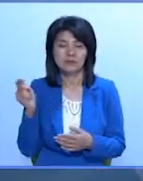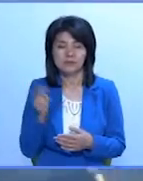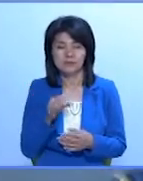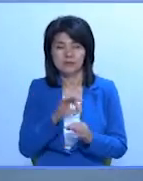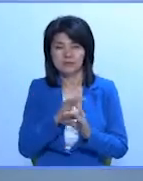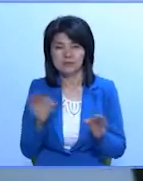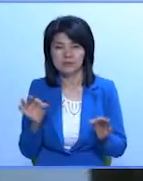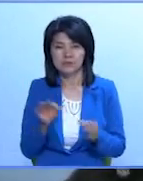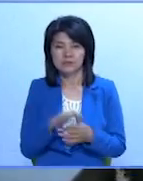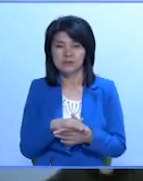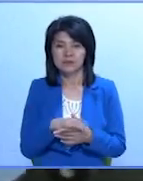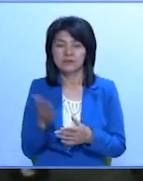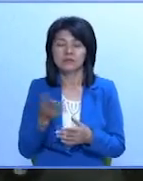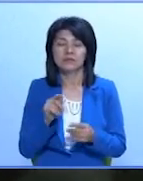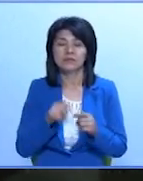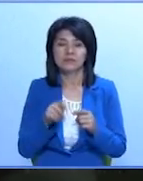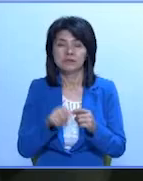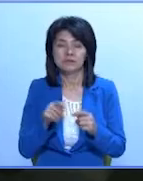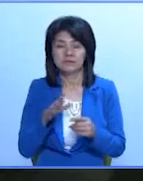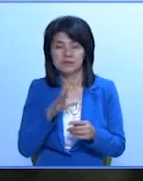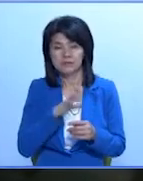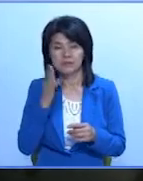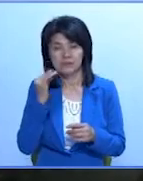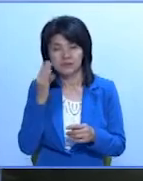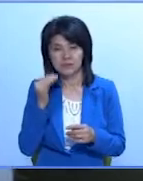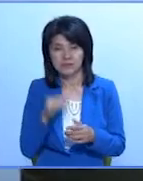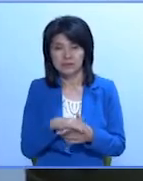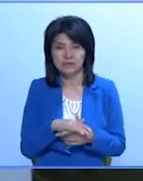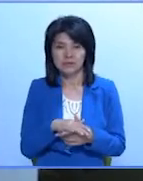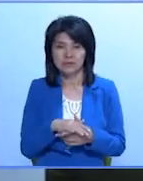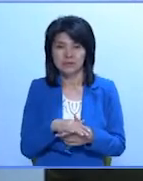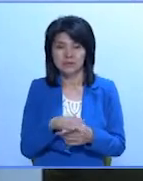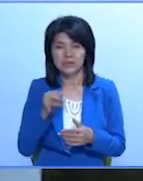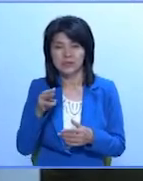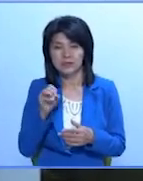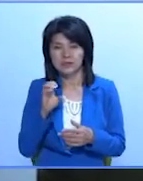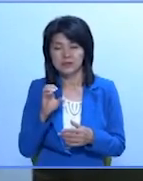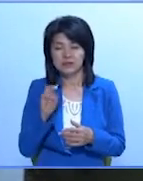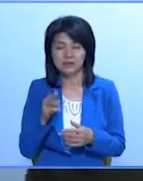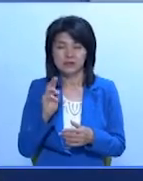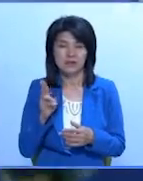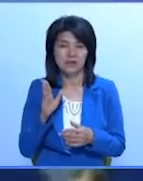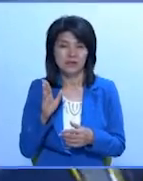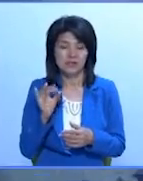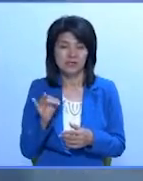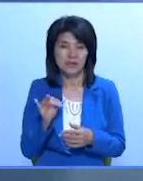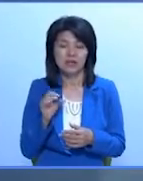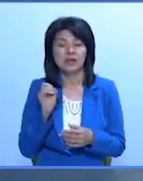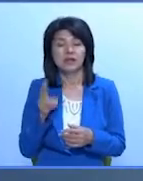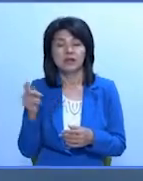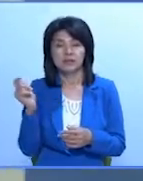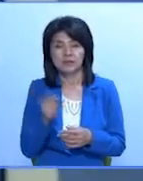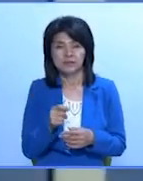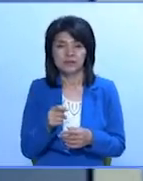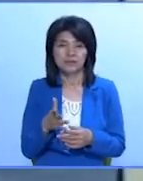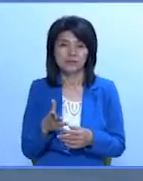Отлично. А какую проверку проходили в Алматы? Тест на коронавирус, ПЗР проходил. Қалай жеттіңіздер? Ой,